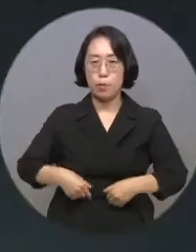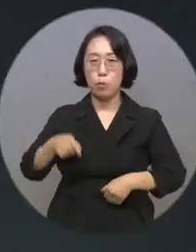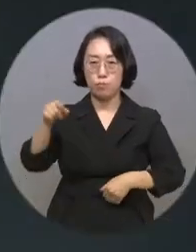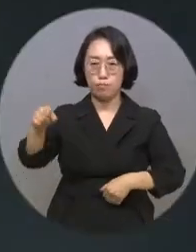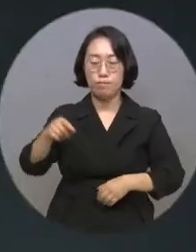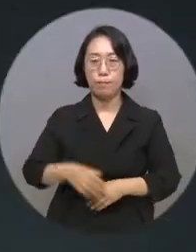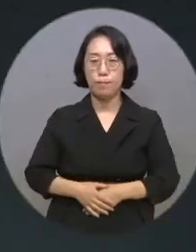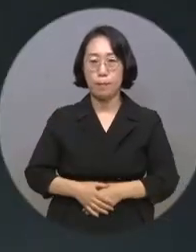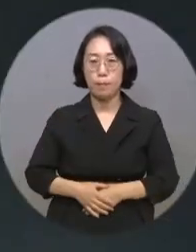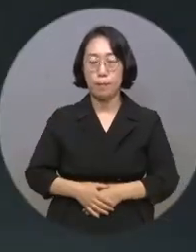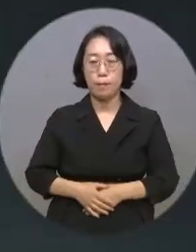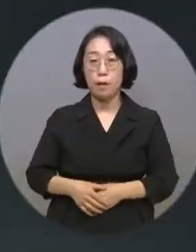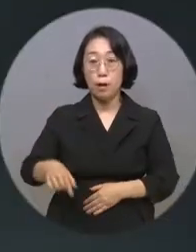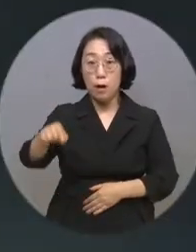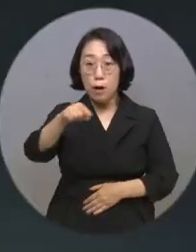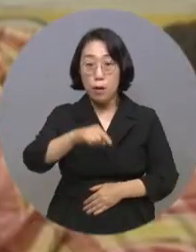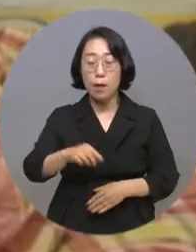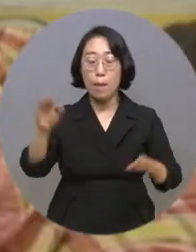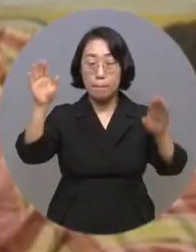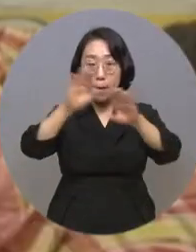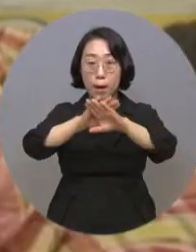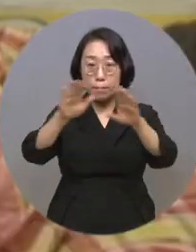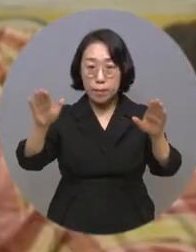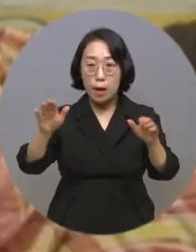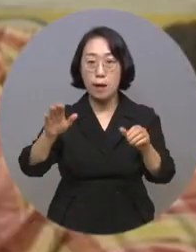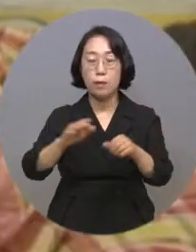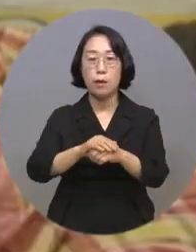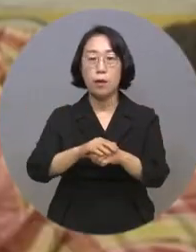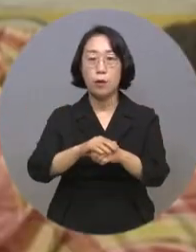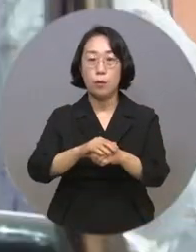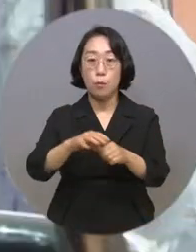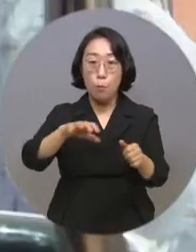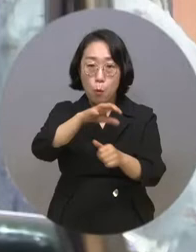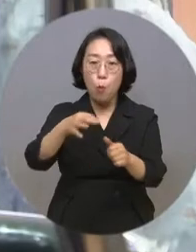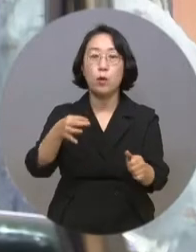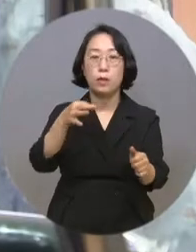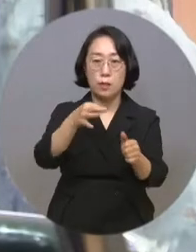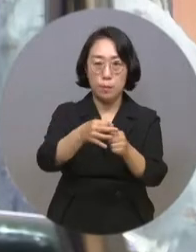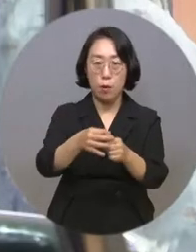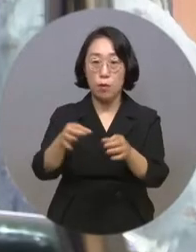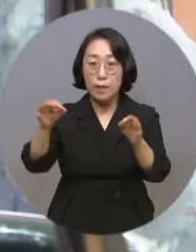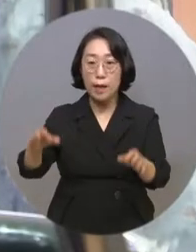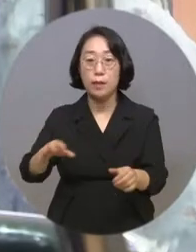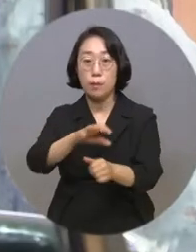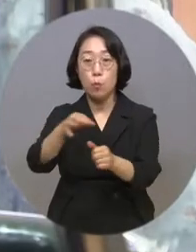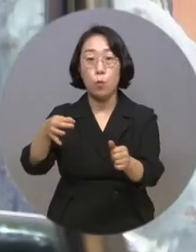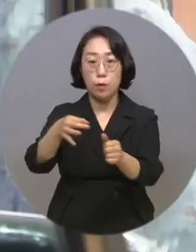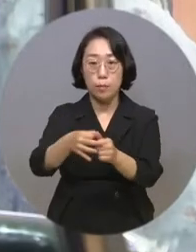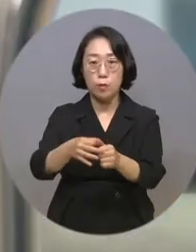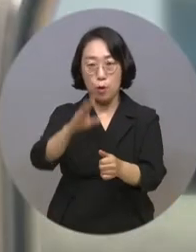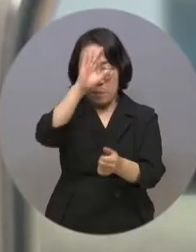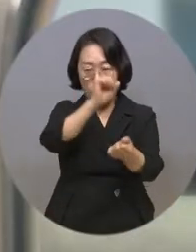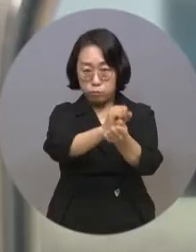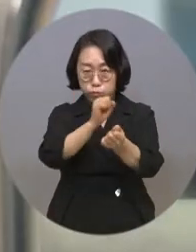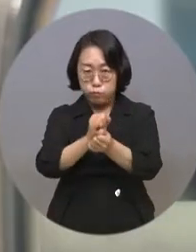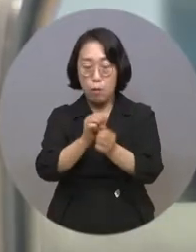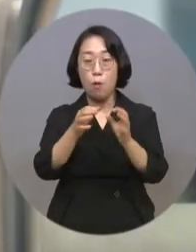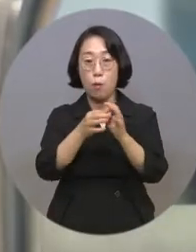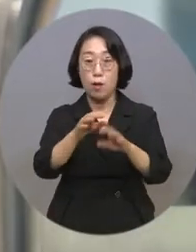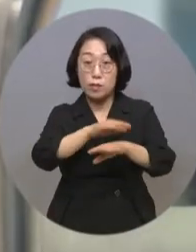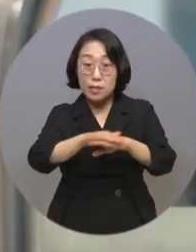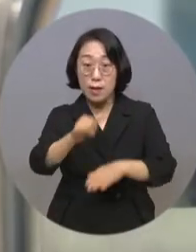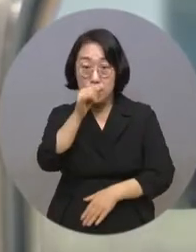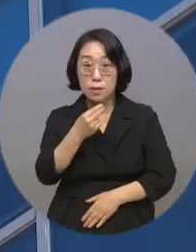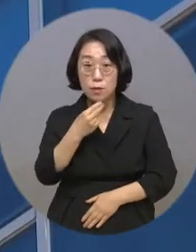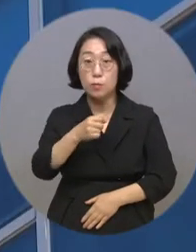장기 요양 서비스 중 주 야간 보호급여와 단기 보호급여에 대해 감염병 관리 평가 지표를 신설해